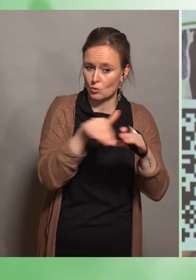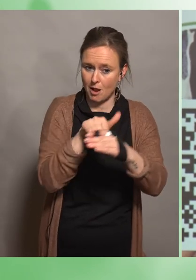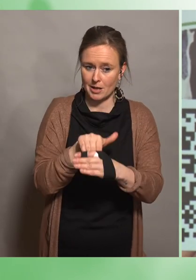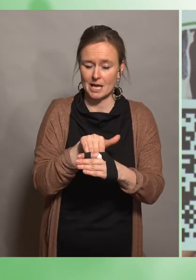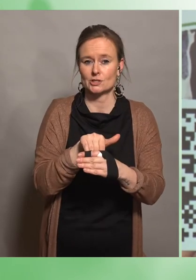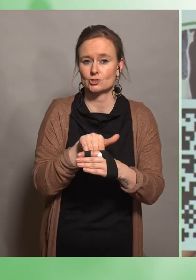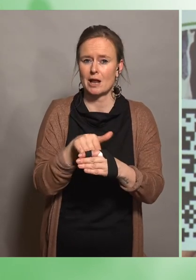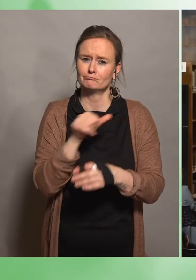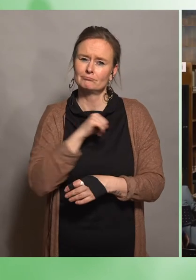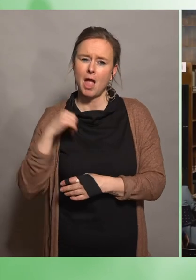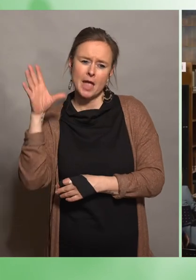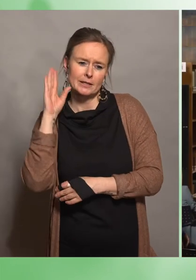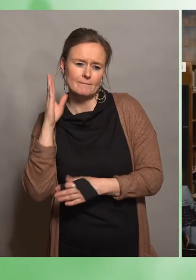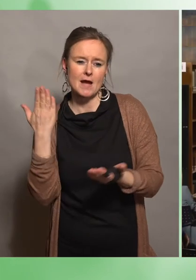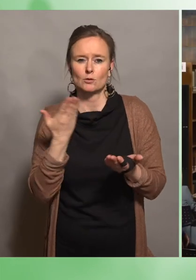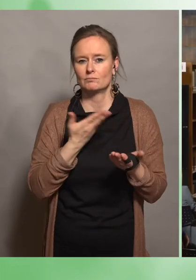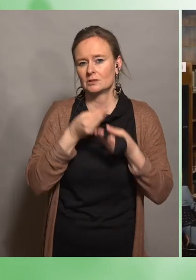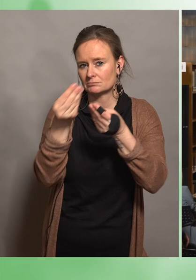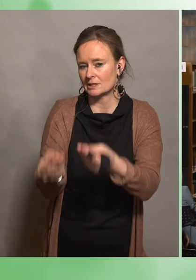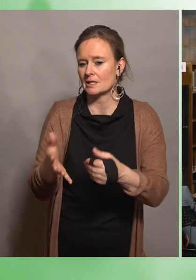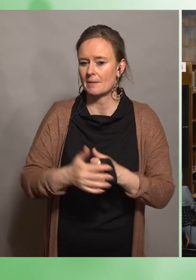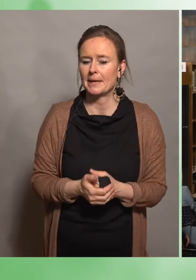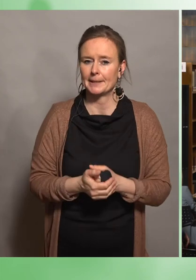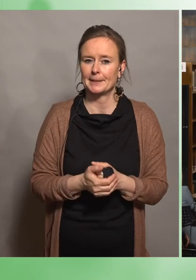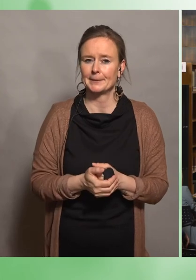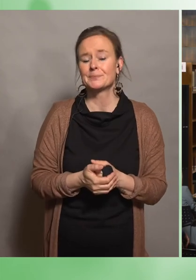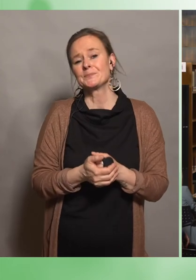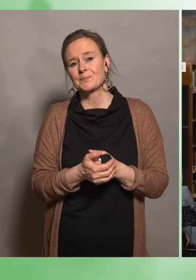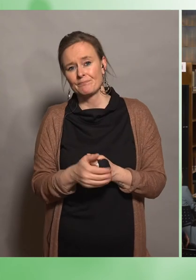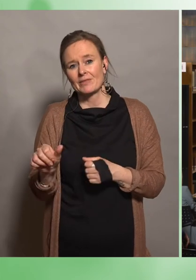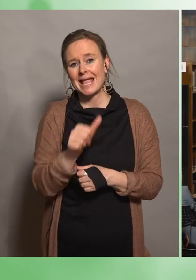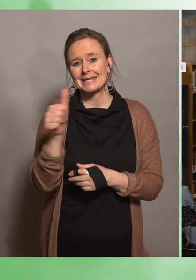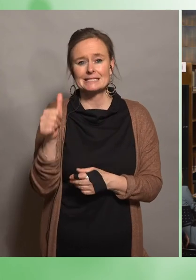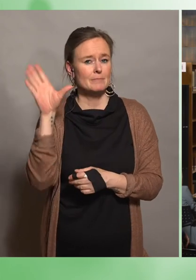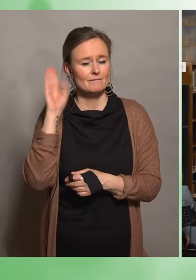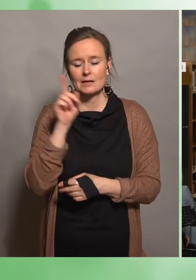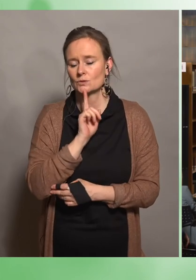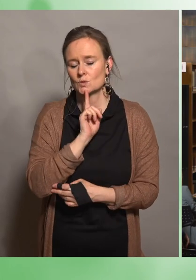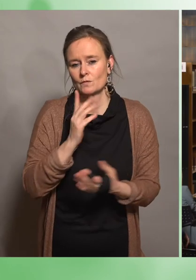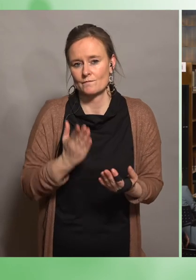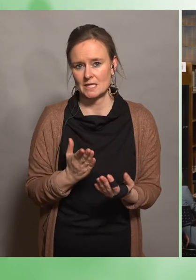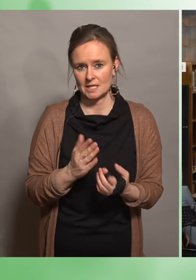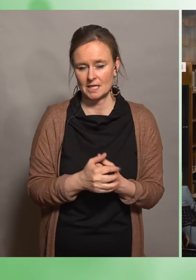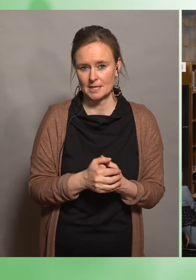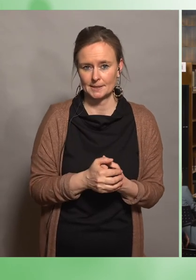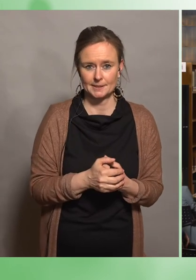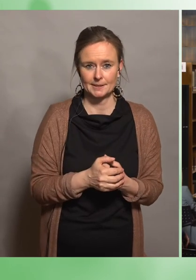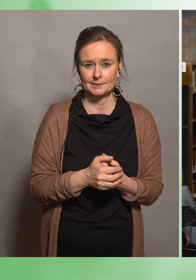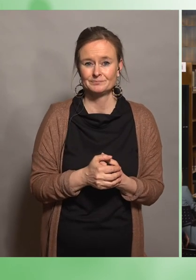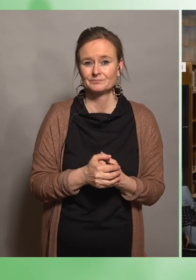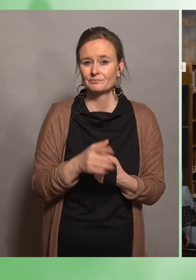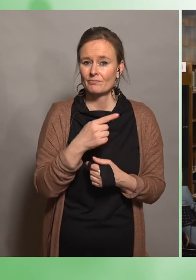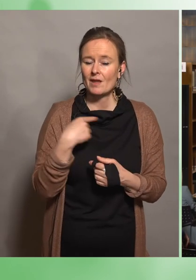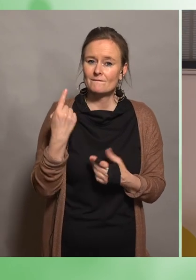heute gern mit? Also ganz ehrlich, erstens einmal, die Erfahrungen sind viel zu wenige. Wir haben zum